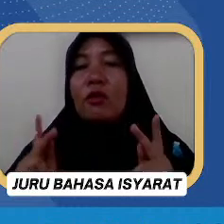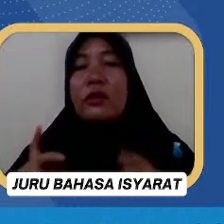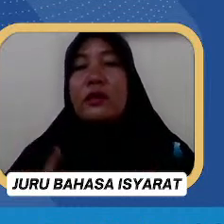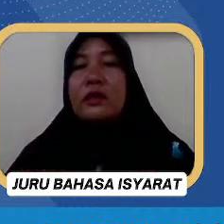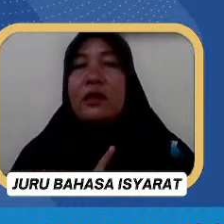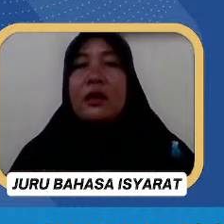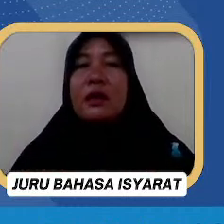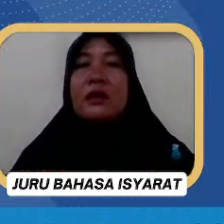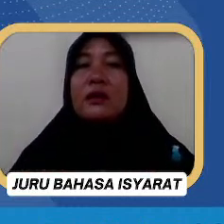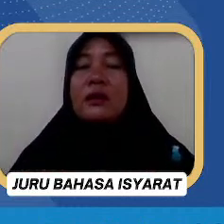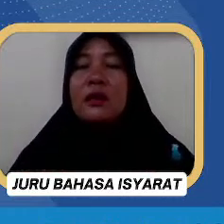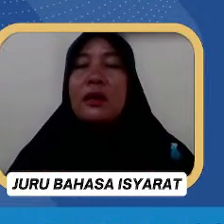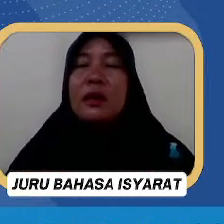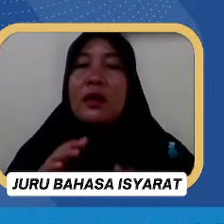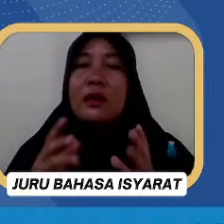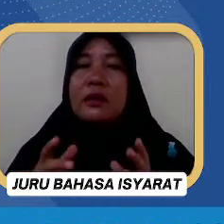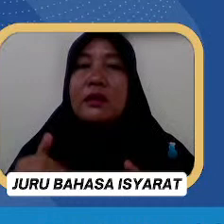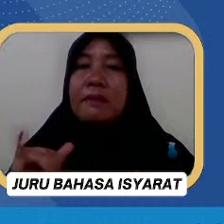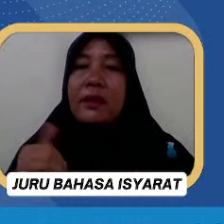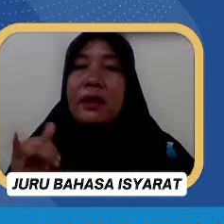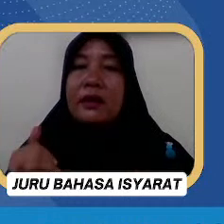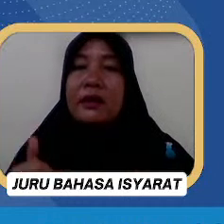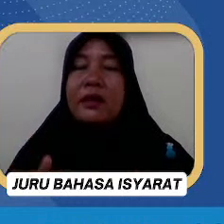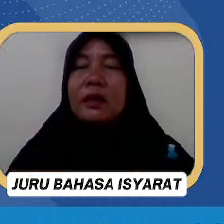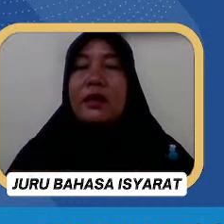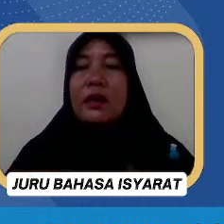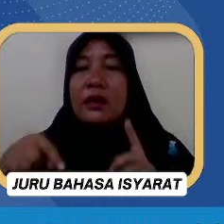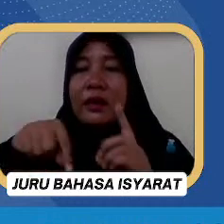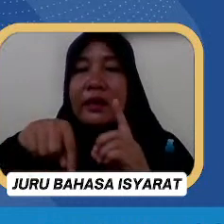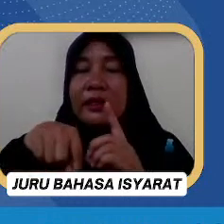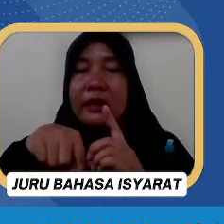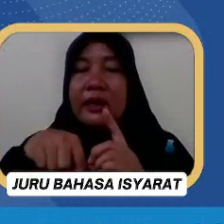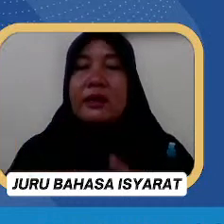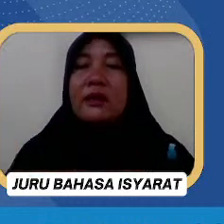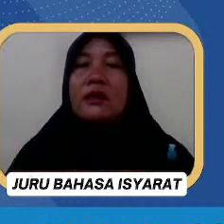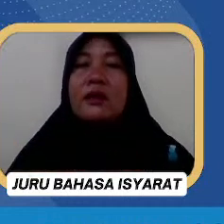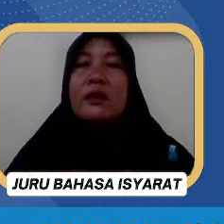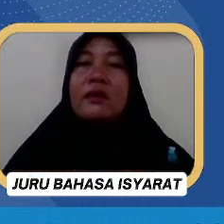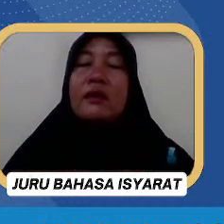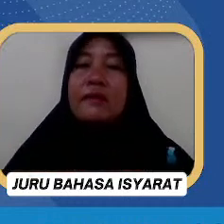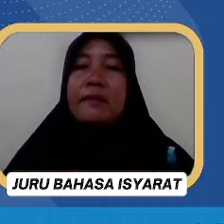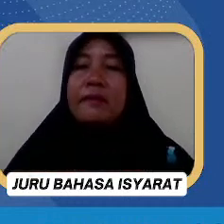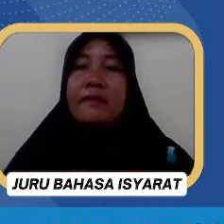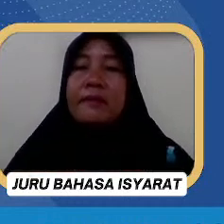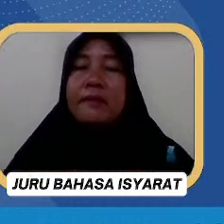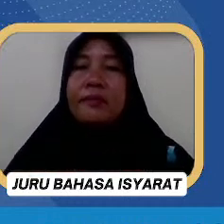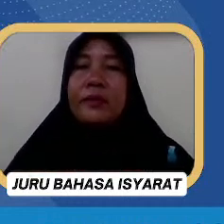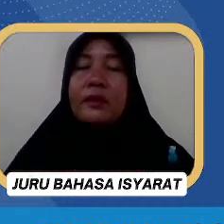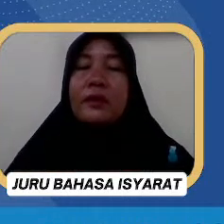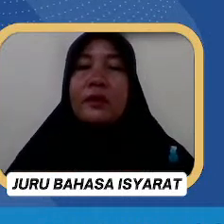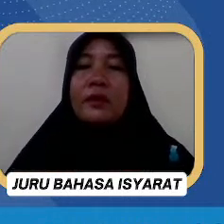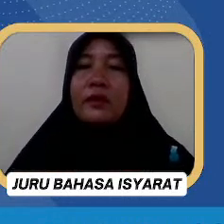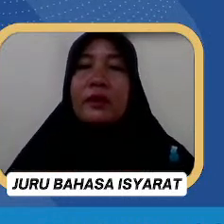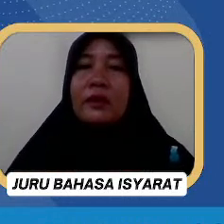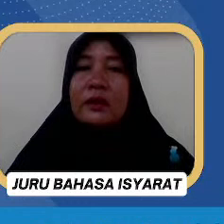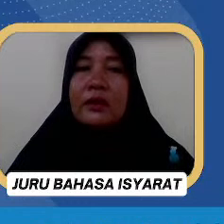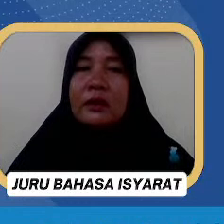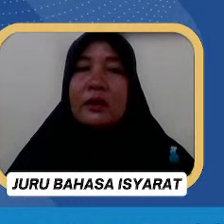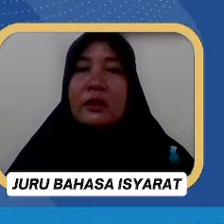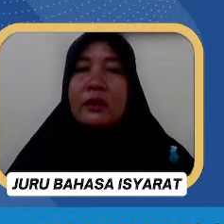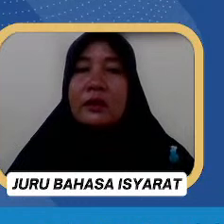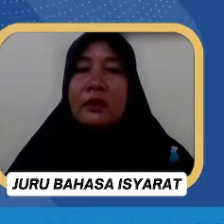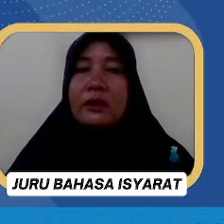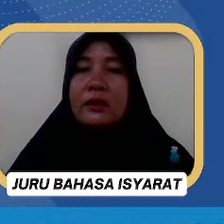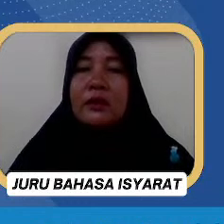cara menanggulangi komentar atau postingan yang menyangkut masalah ras dan SARA di dunia maya,